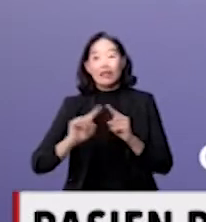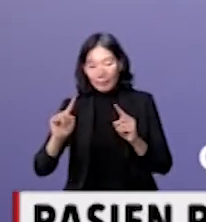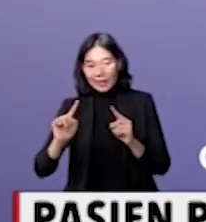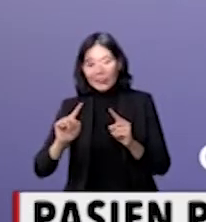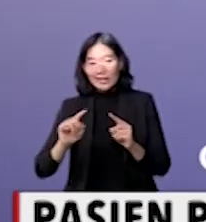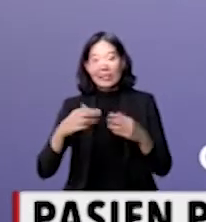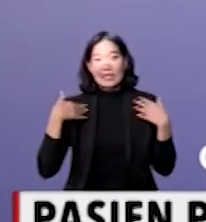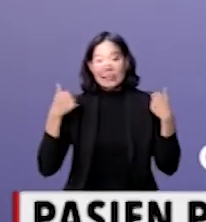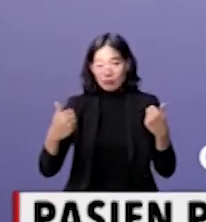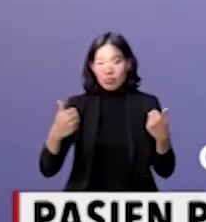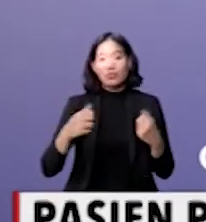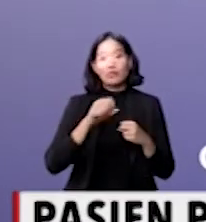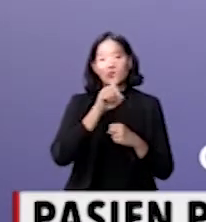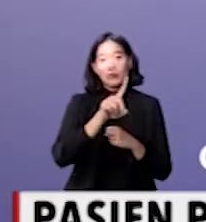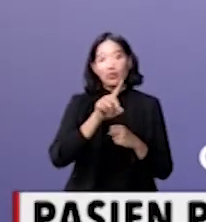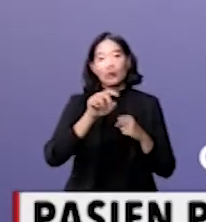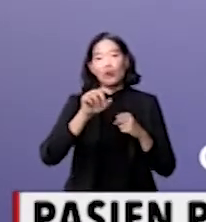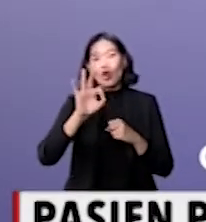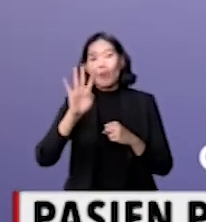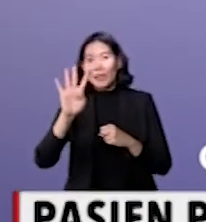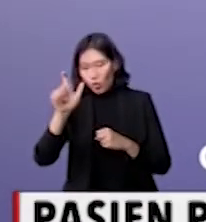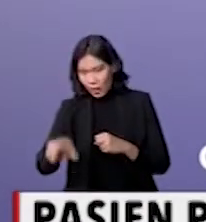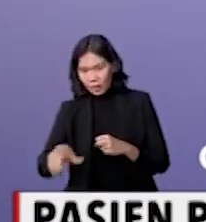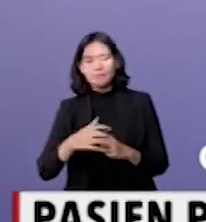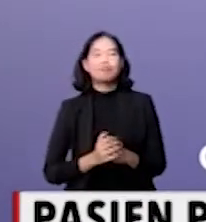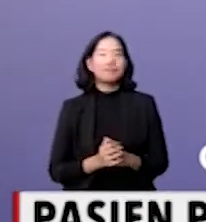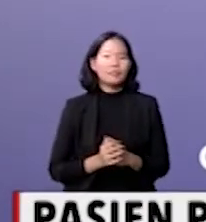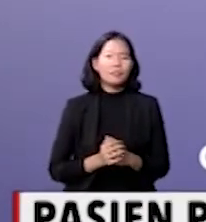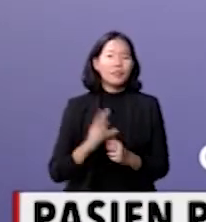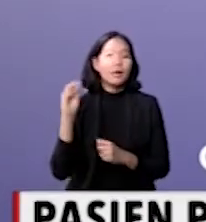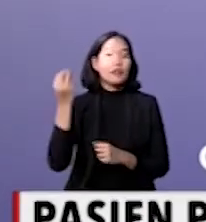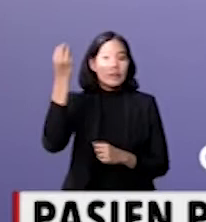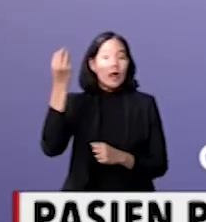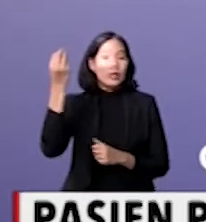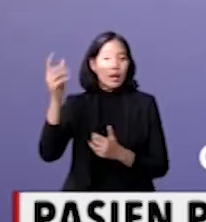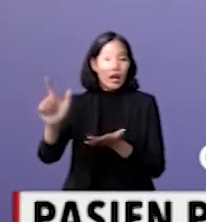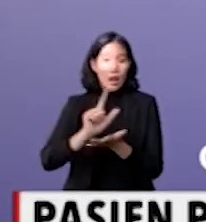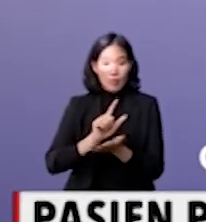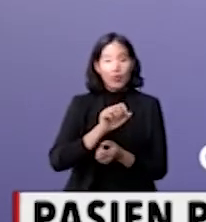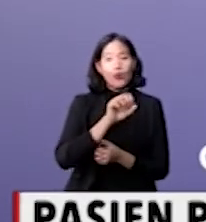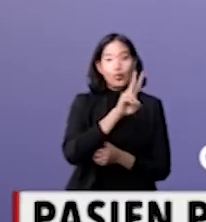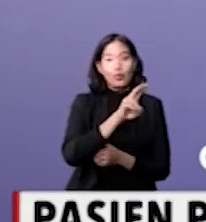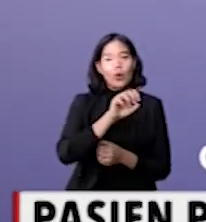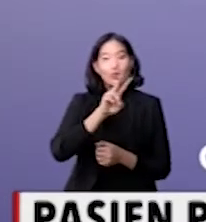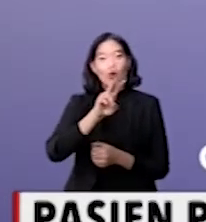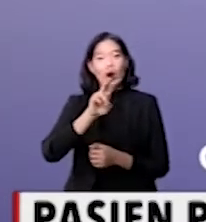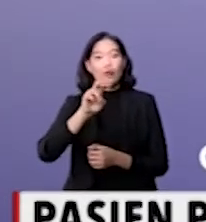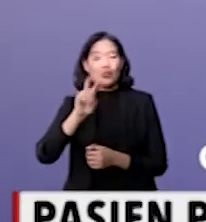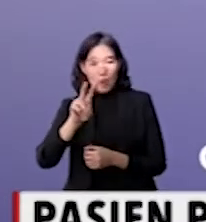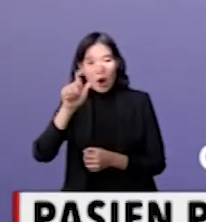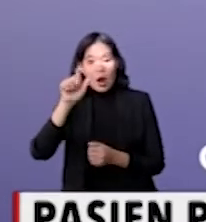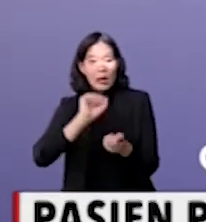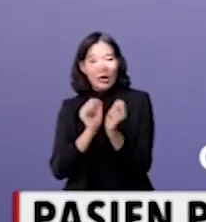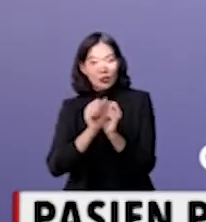melaporkan kasus sembuh sebanyak 114 ke mudian DKI Jakarta melaporkan 232 kasus